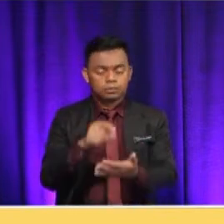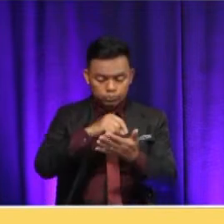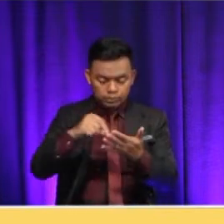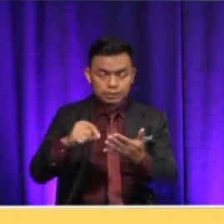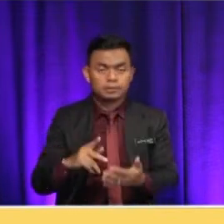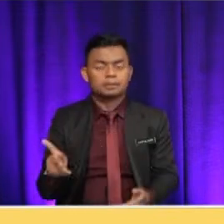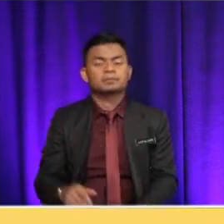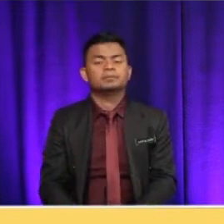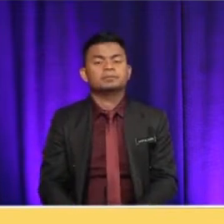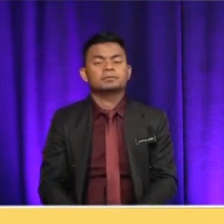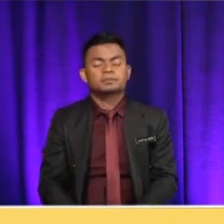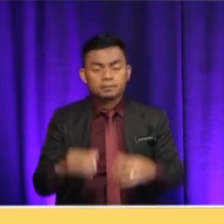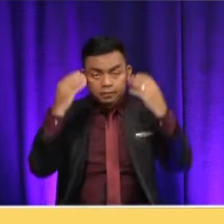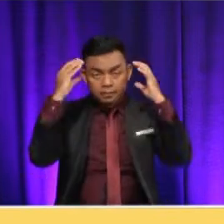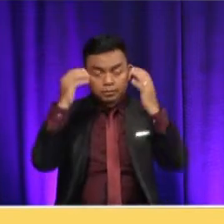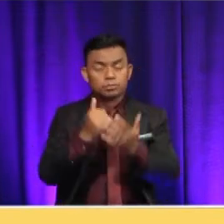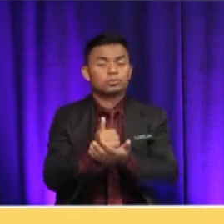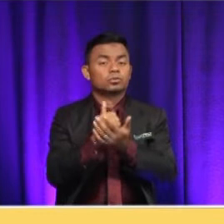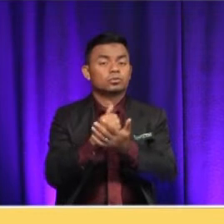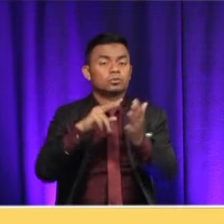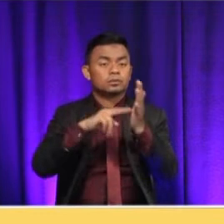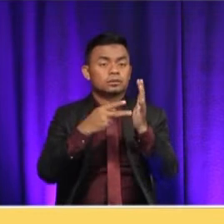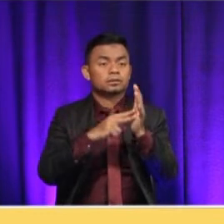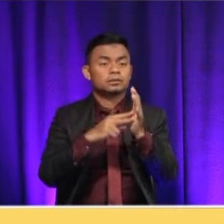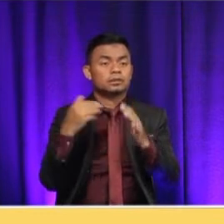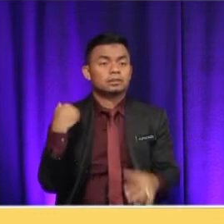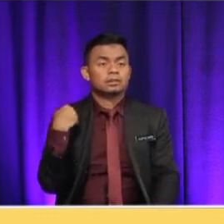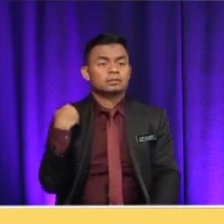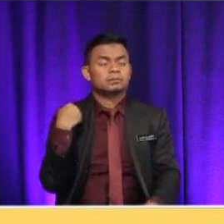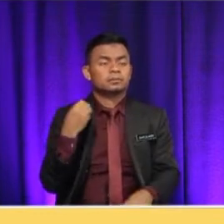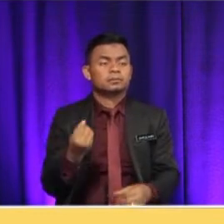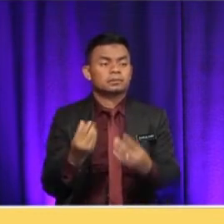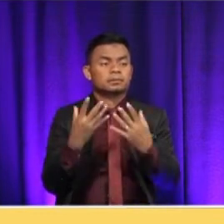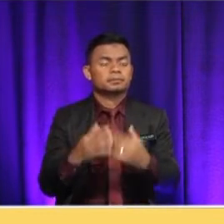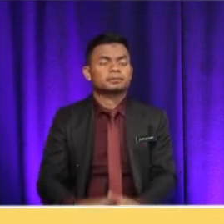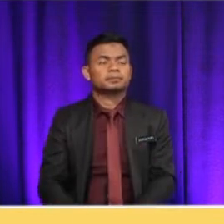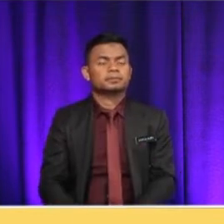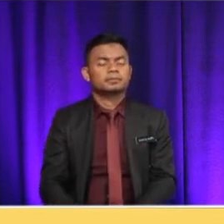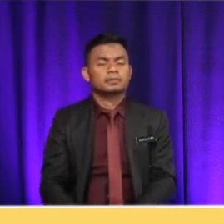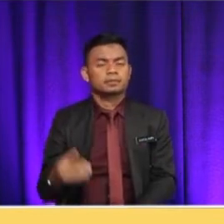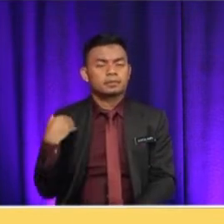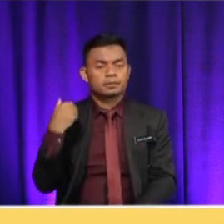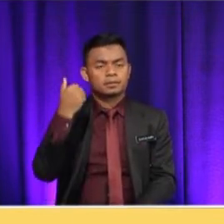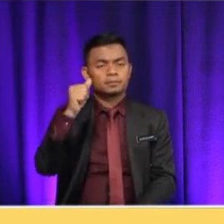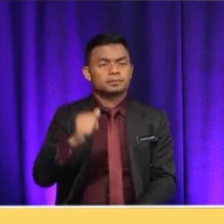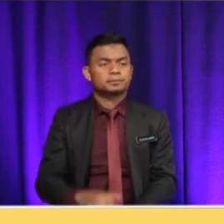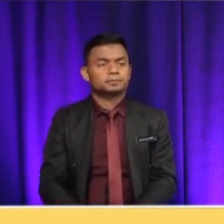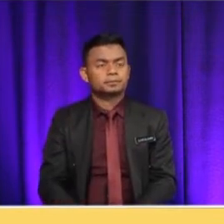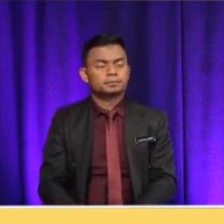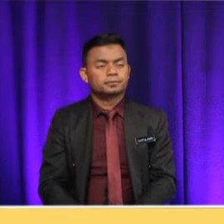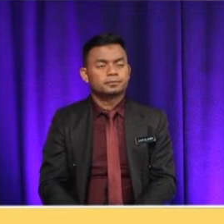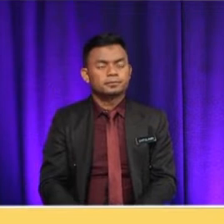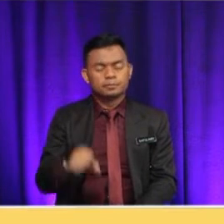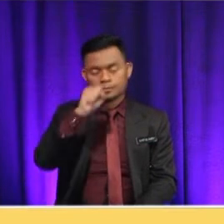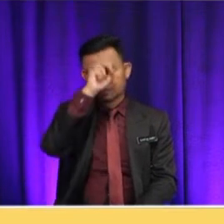tolong kira dia ada sebanyak berapa di situ. Ada 10. Okey, soalan B